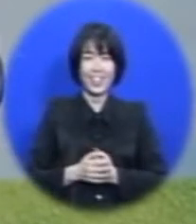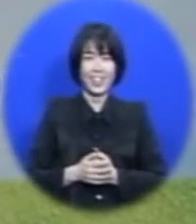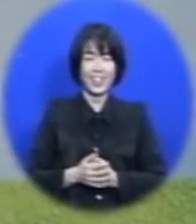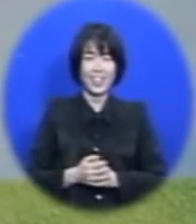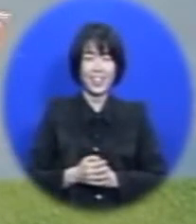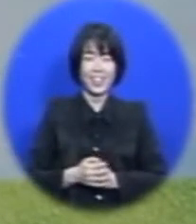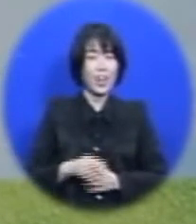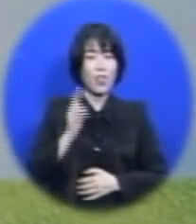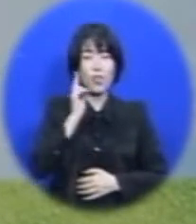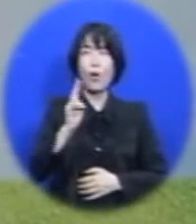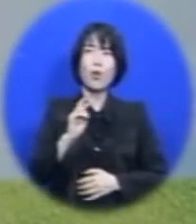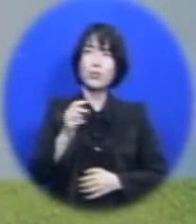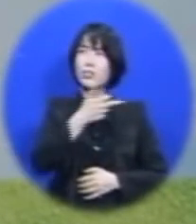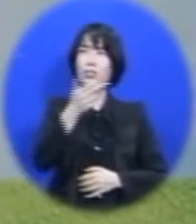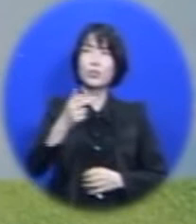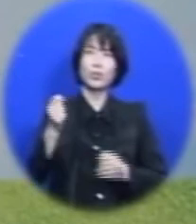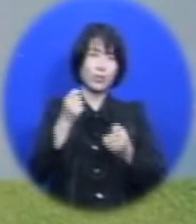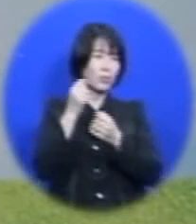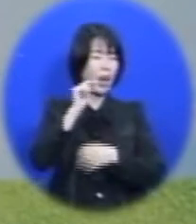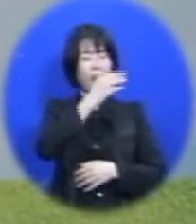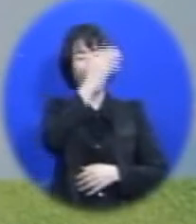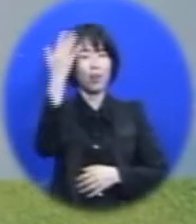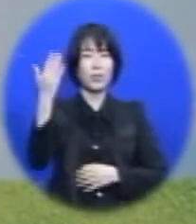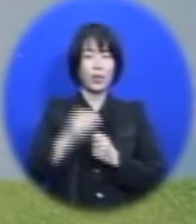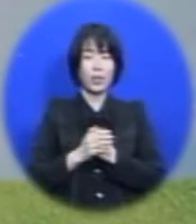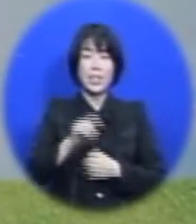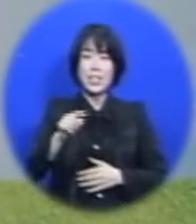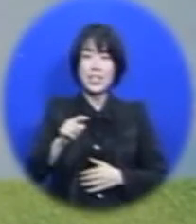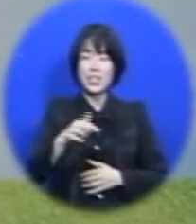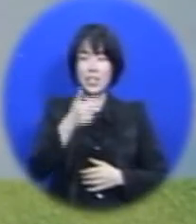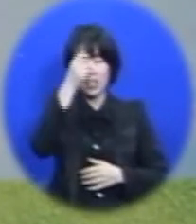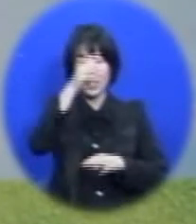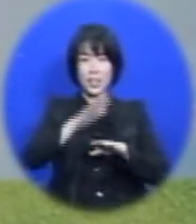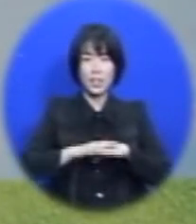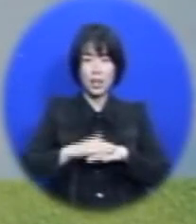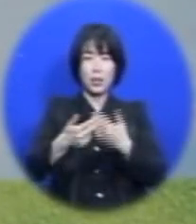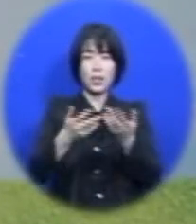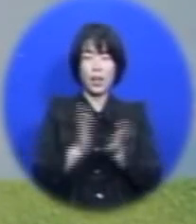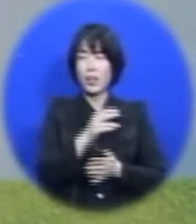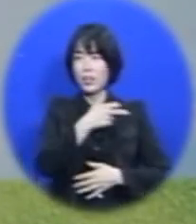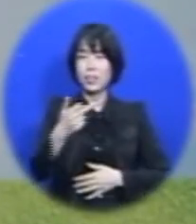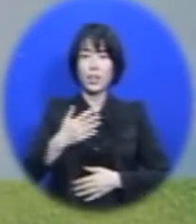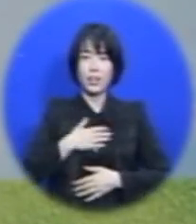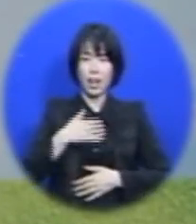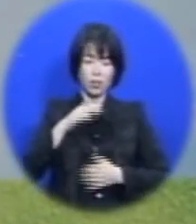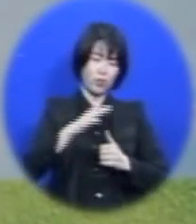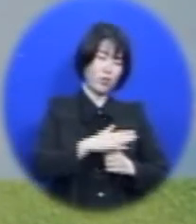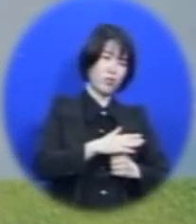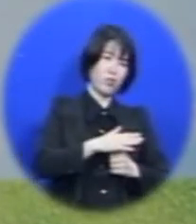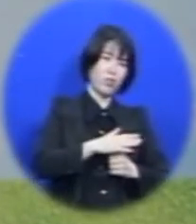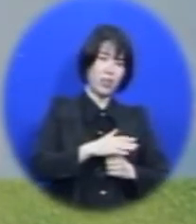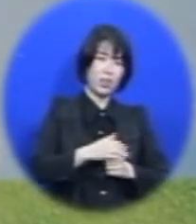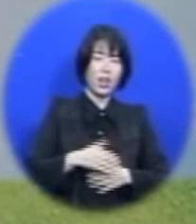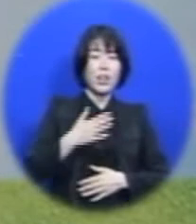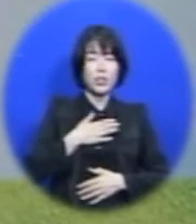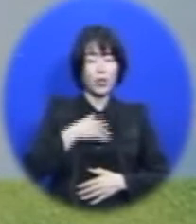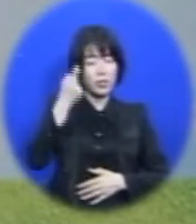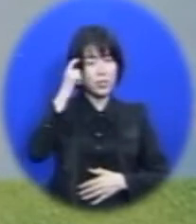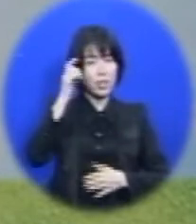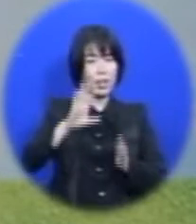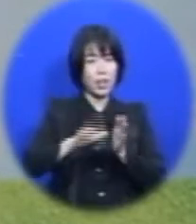너무 웅장하고 아름다워요. 이 예배당 크기가 저를 누르는 거예요. 저는 생각할